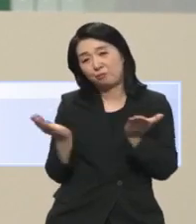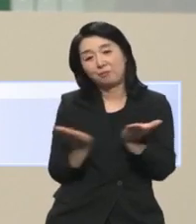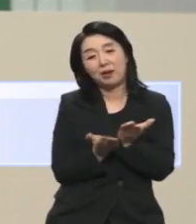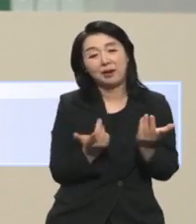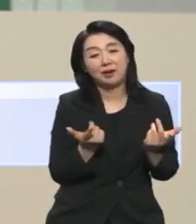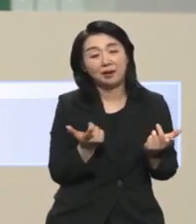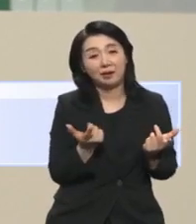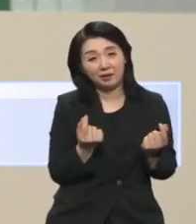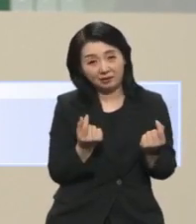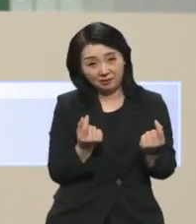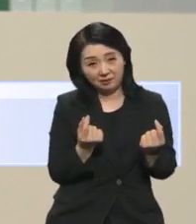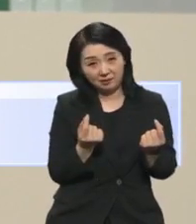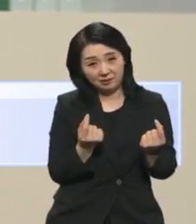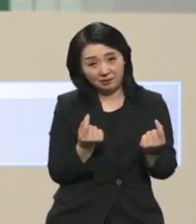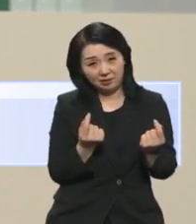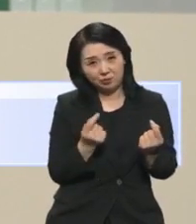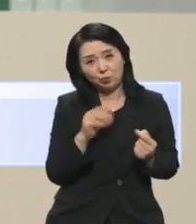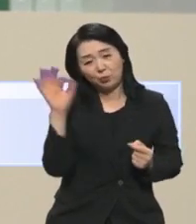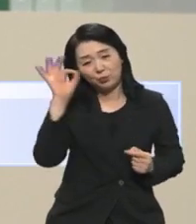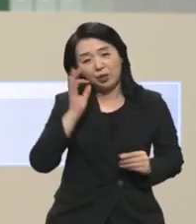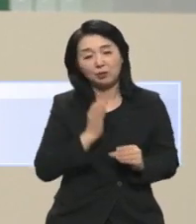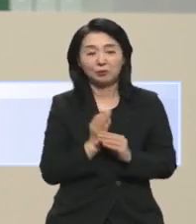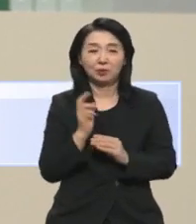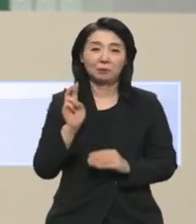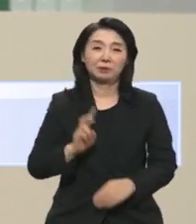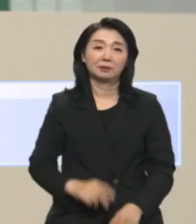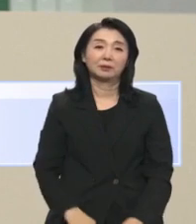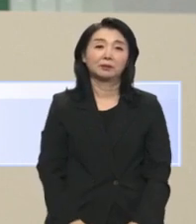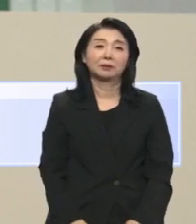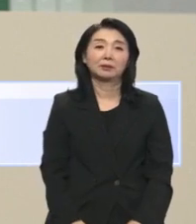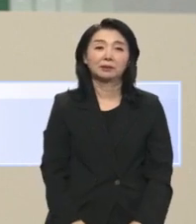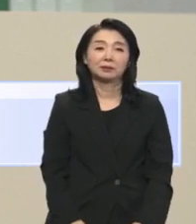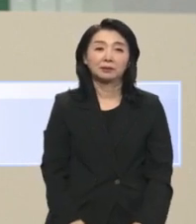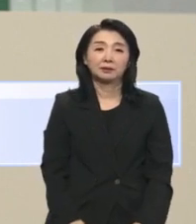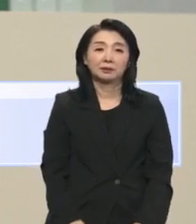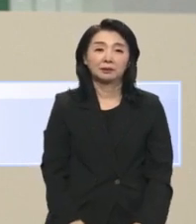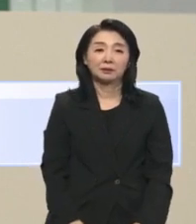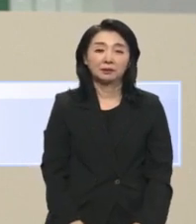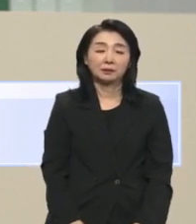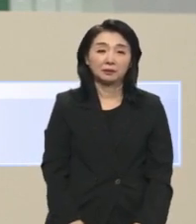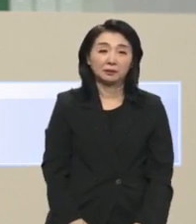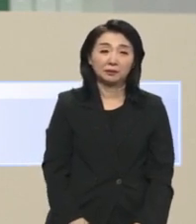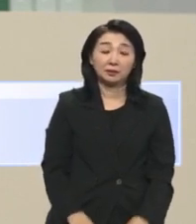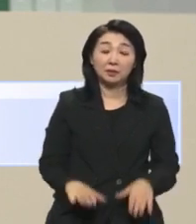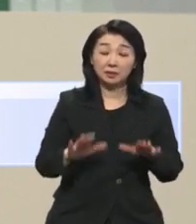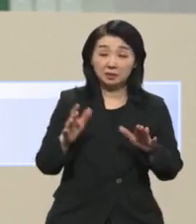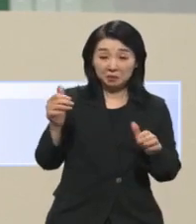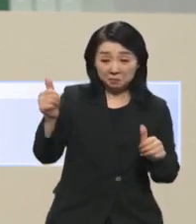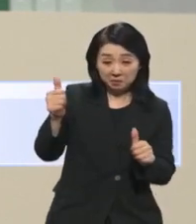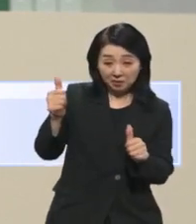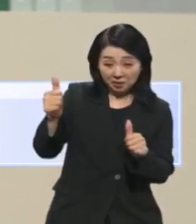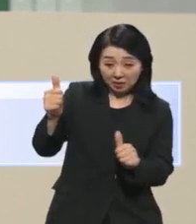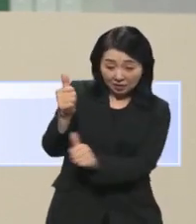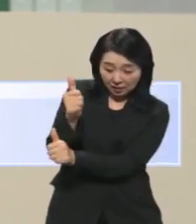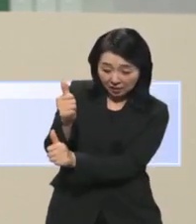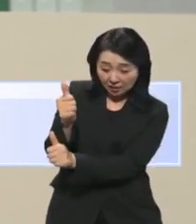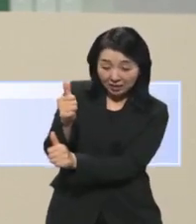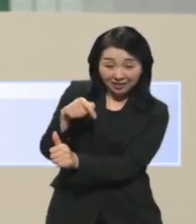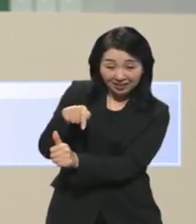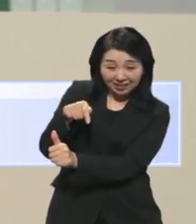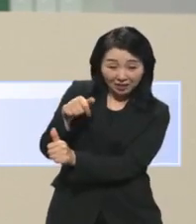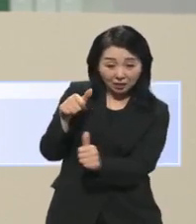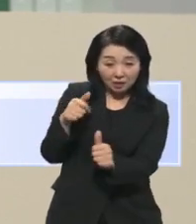강한 캐릭터가 있는 분들 찾고 있는 것 아닌가라는 생각이 듭니다 그래서 그 꼭 제각이라는 거는 대통령의